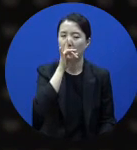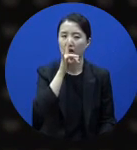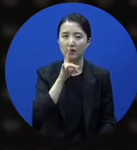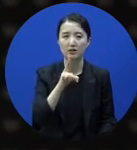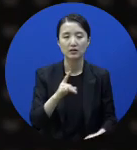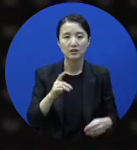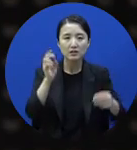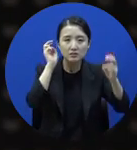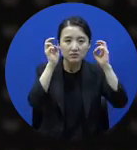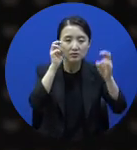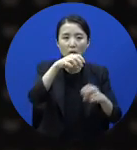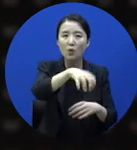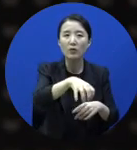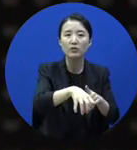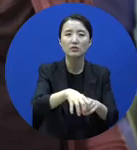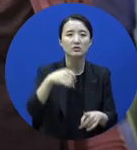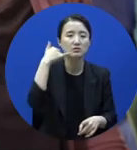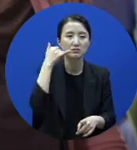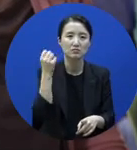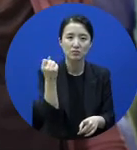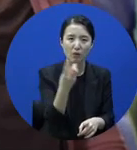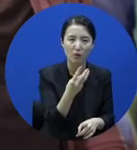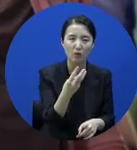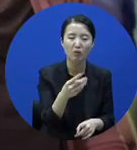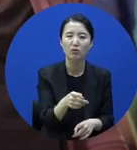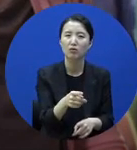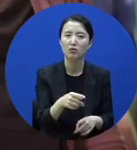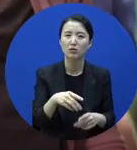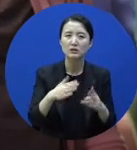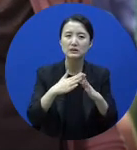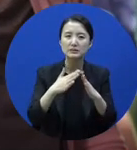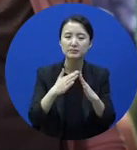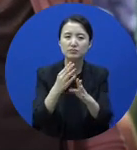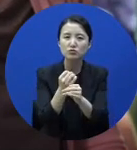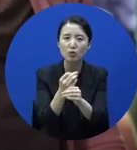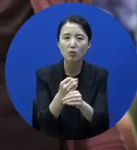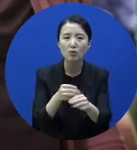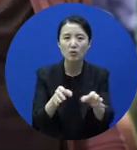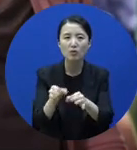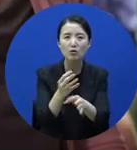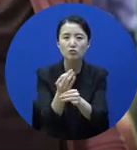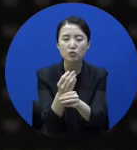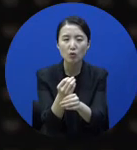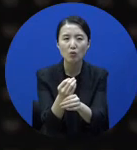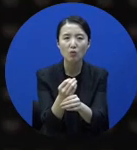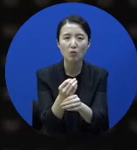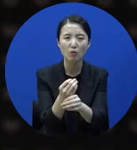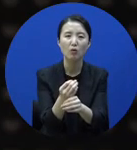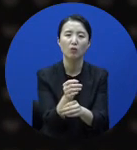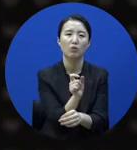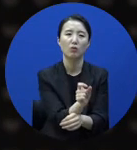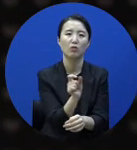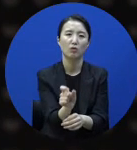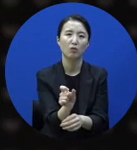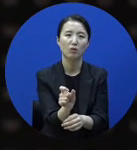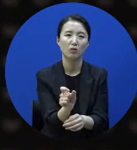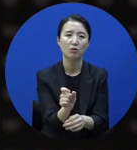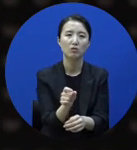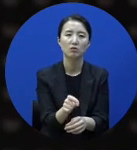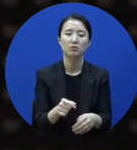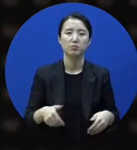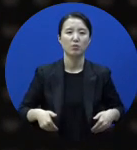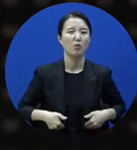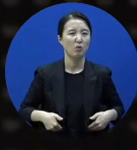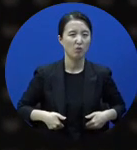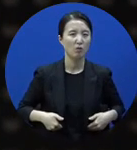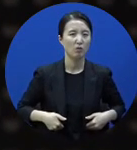너 어디서 사업해? 그런 게 있습니다. 한번 요즘 주변 분들 한번 뵈면 알겠지만 명함 안에 주소 있는 분들 별로 없어요.